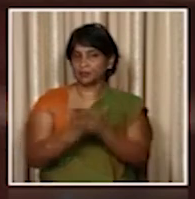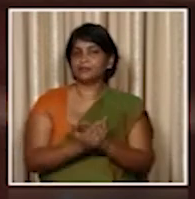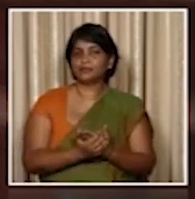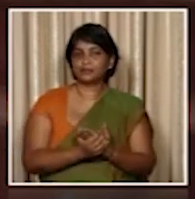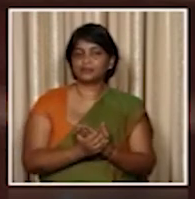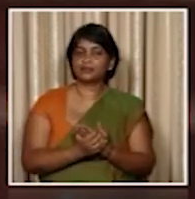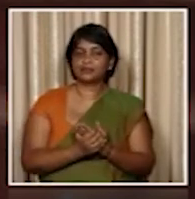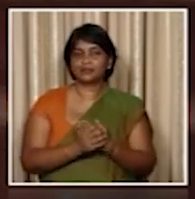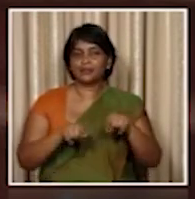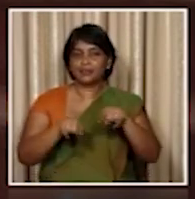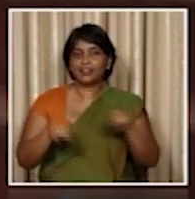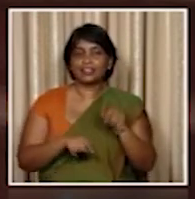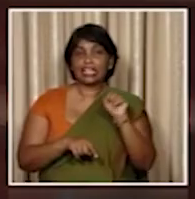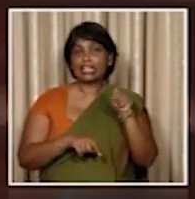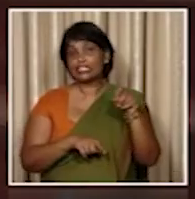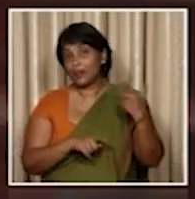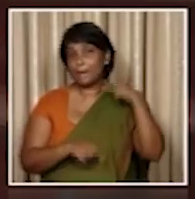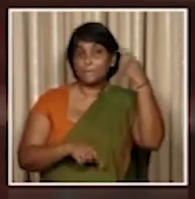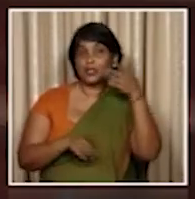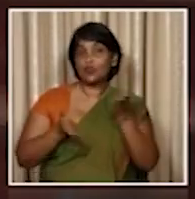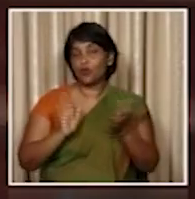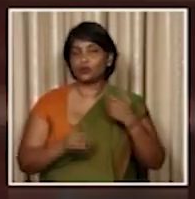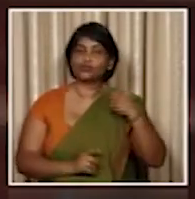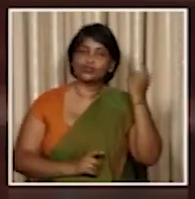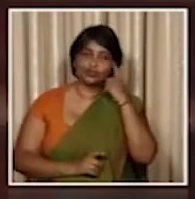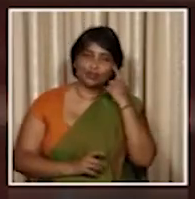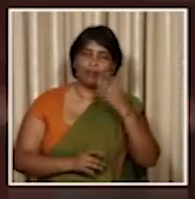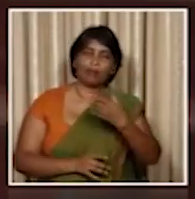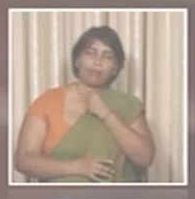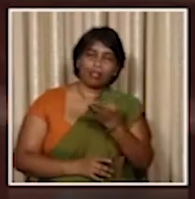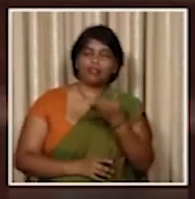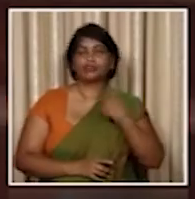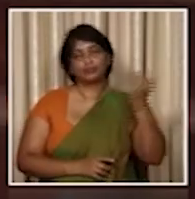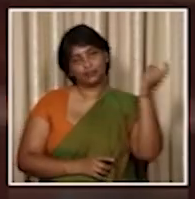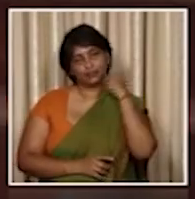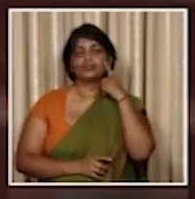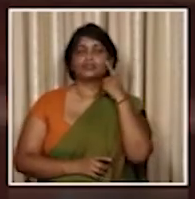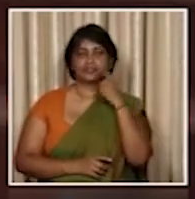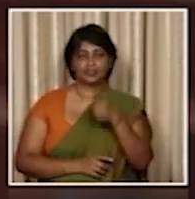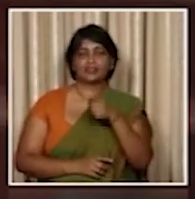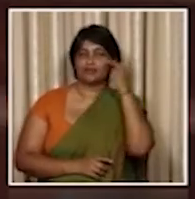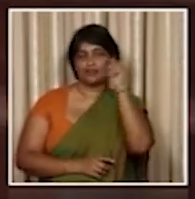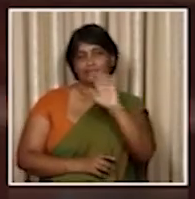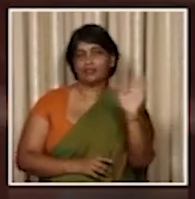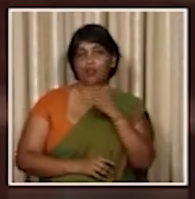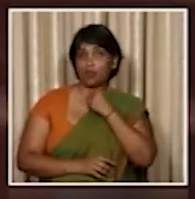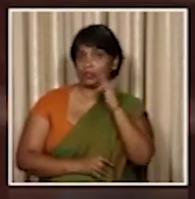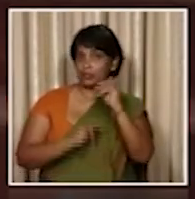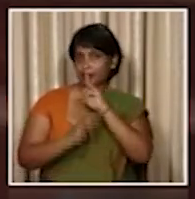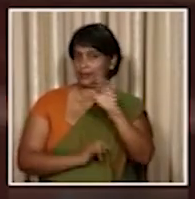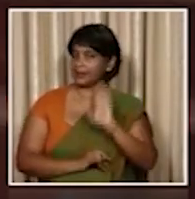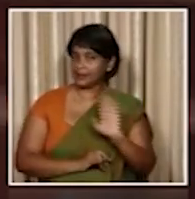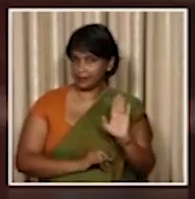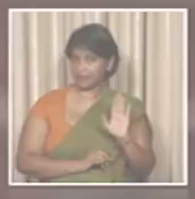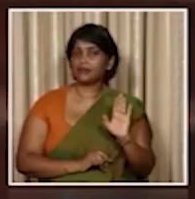රෙකෝඩින් හාවපුවම නම් ඉස්සෝ කවුද පිස්සෝ කවුද කියලා අපි ඔක්කොම දැනක පුස්සෝ කවුද කියලාත් අපි දන්නවා. ඒ නිසා මේ ගැන නෙමෙයි කරු කතා නැතිවෙමින් බුරු චෝදනා කරන්න එපයි කියන්නේ.